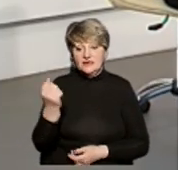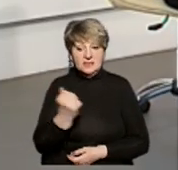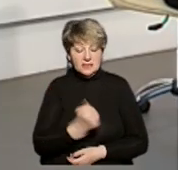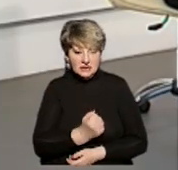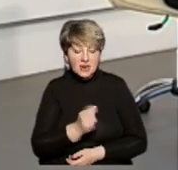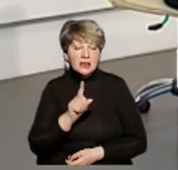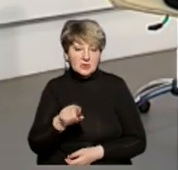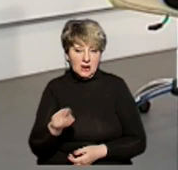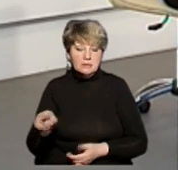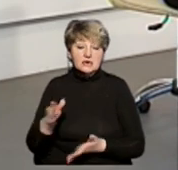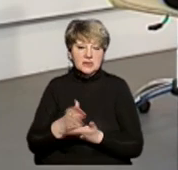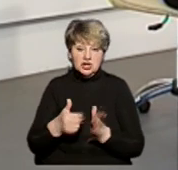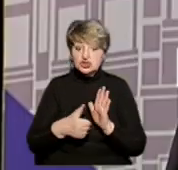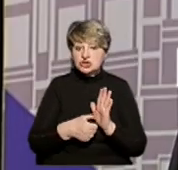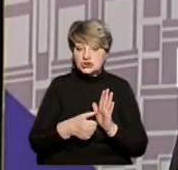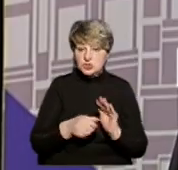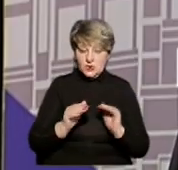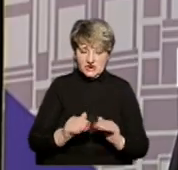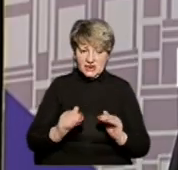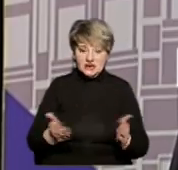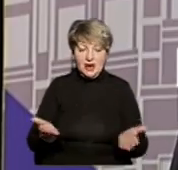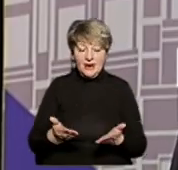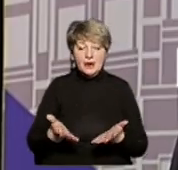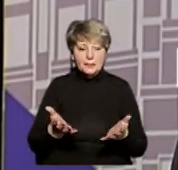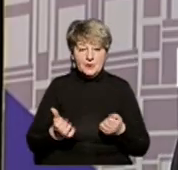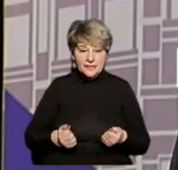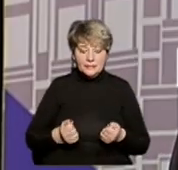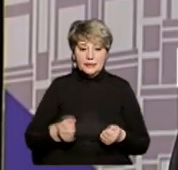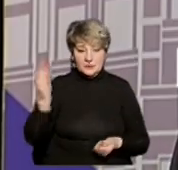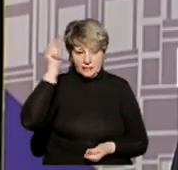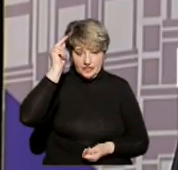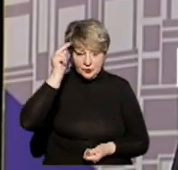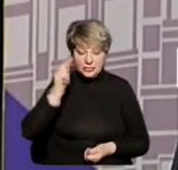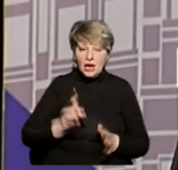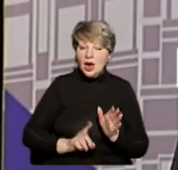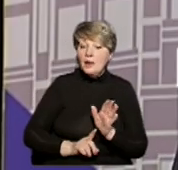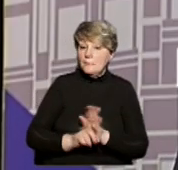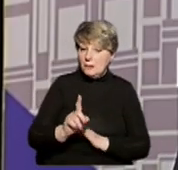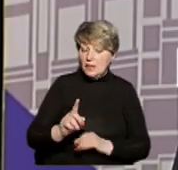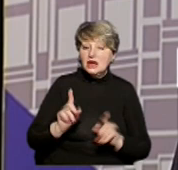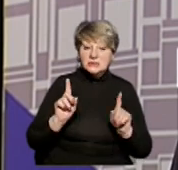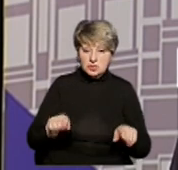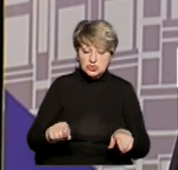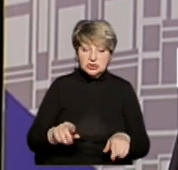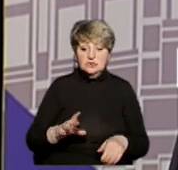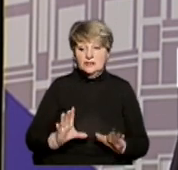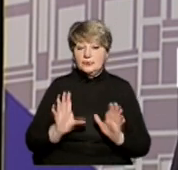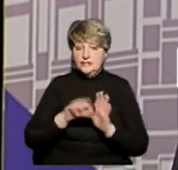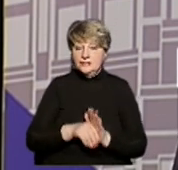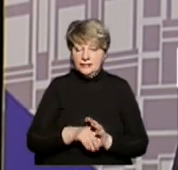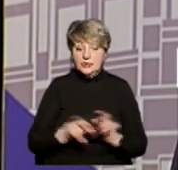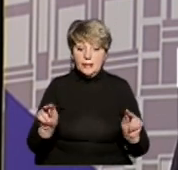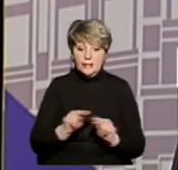там понад 600 дітей здобувають знання. Паралельно ми зголосилися, і наша область виступила ініціатором.